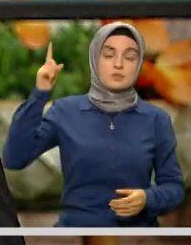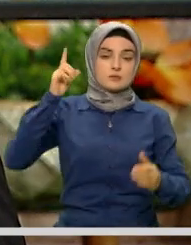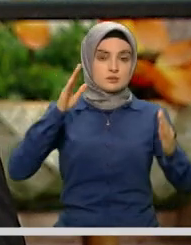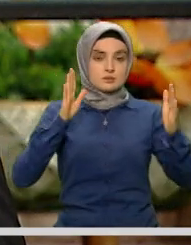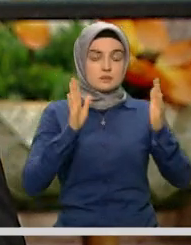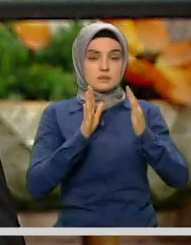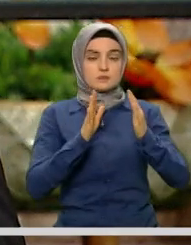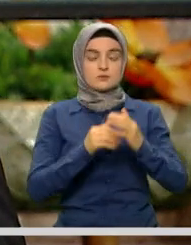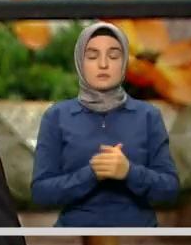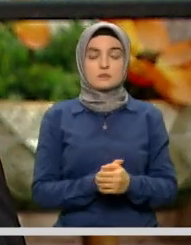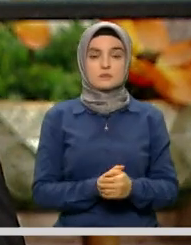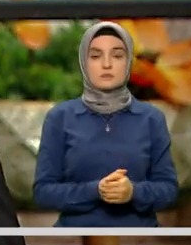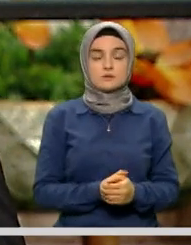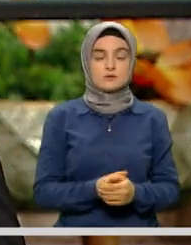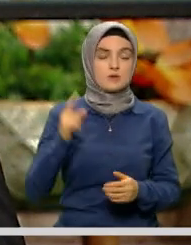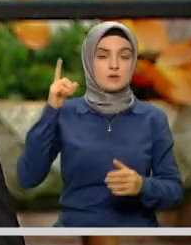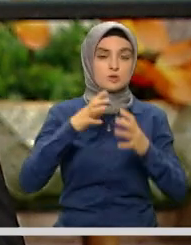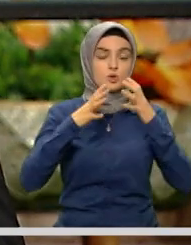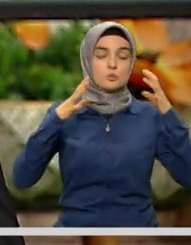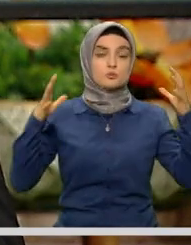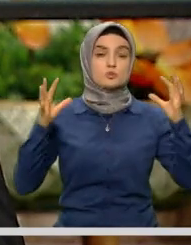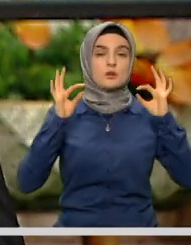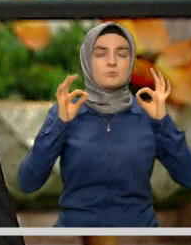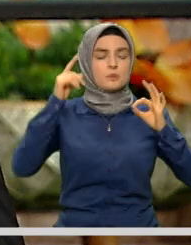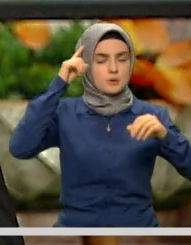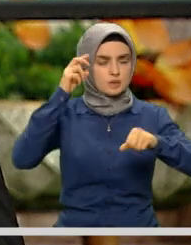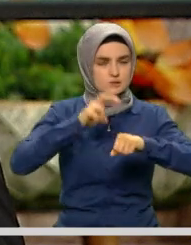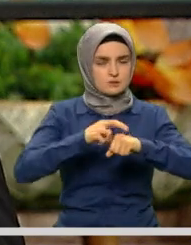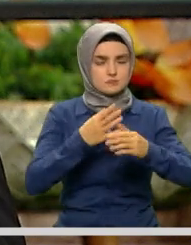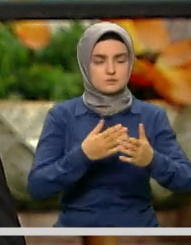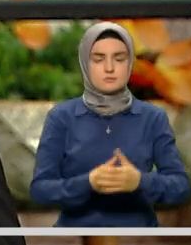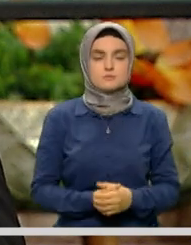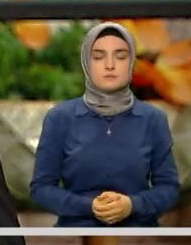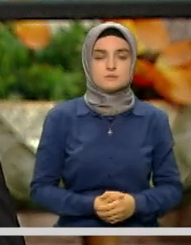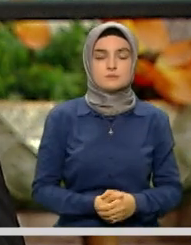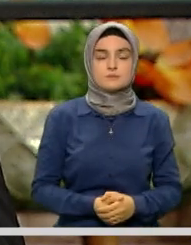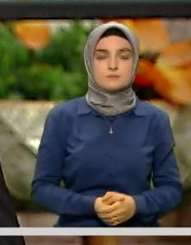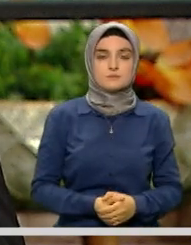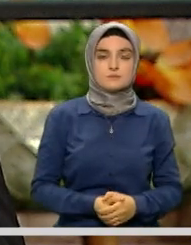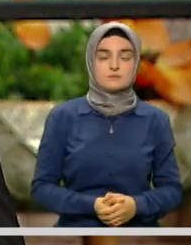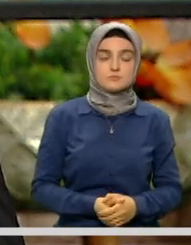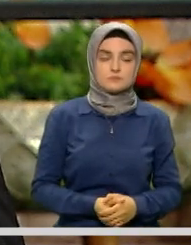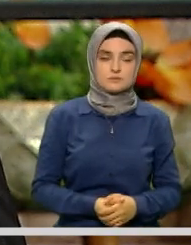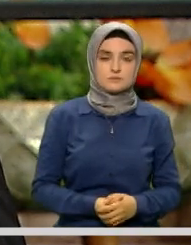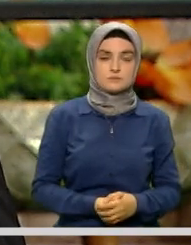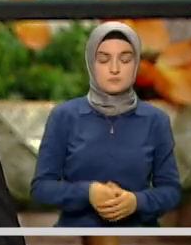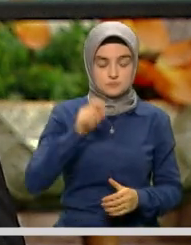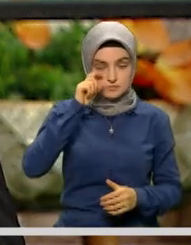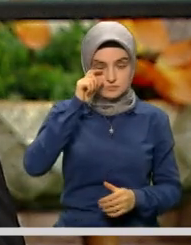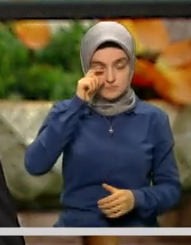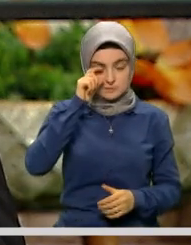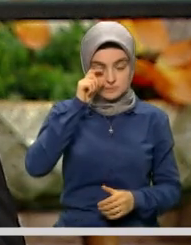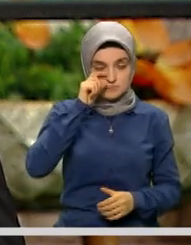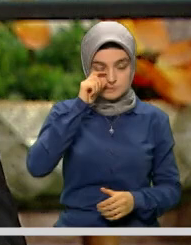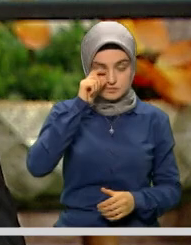karşısında Allah'ın büyüklüğünü her daim hatırladığı bir unsur. Hani la ilahe illa ente sübhaneke inni küntü